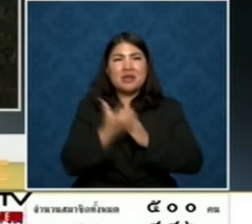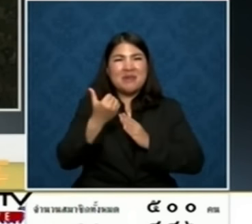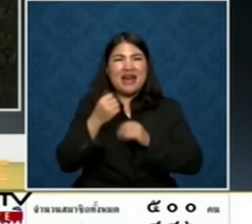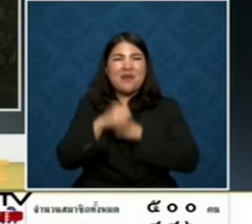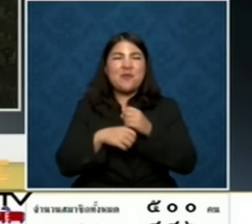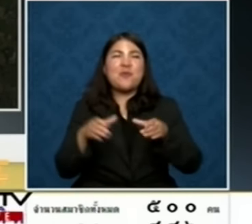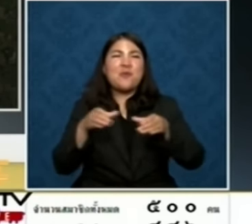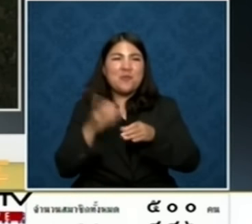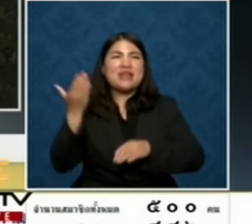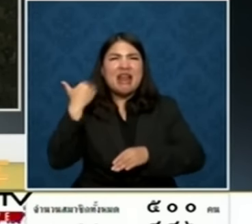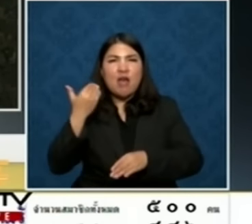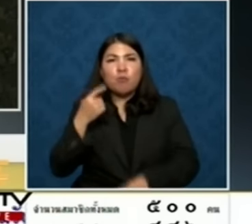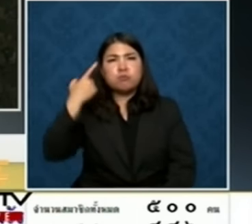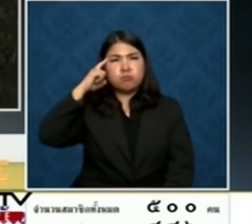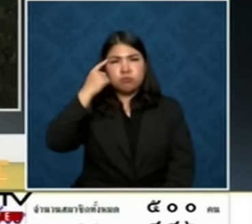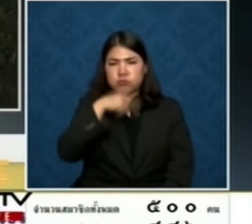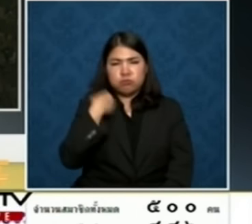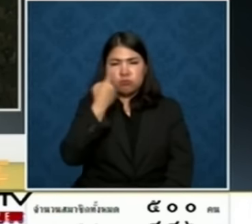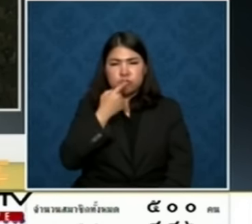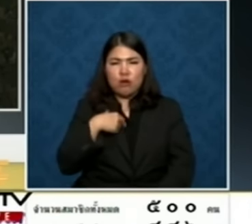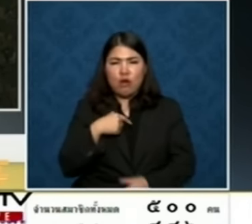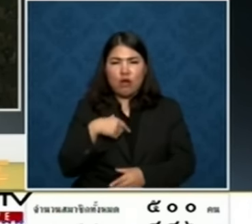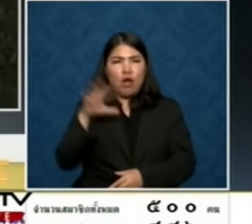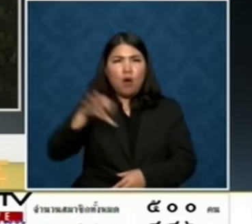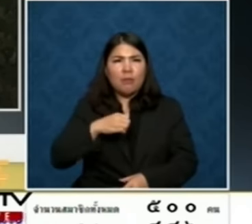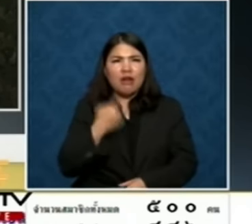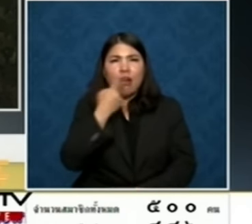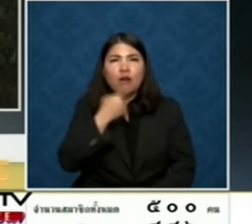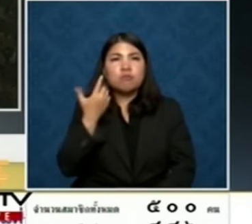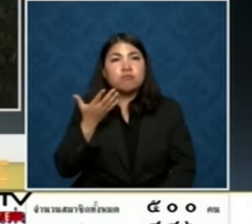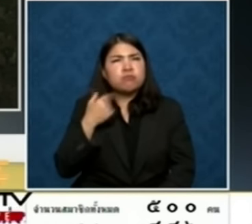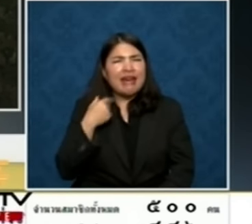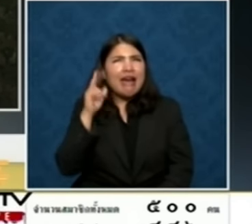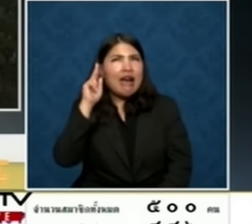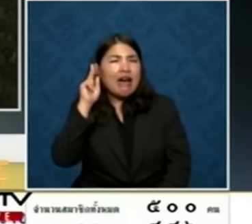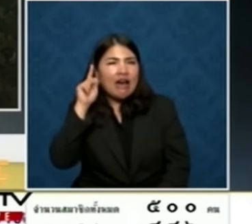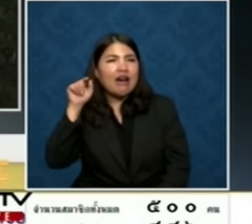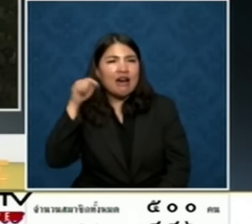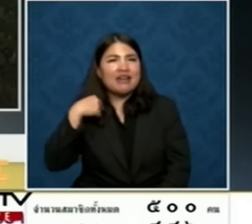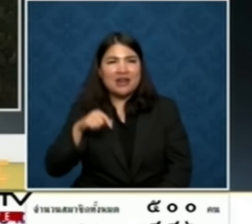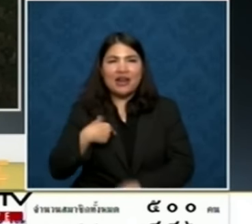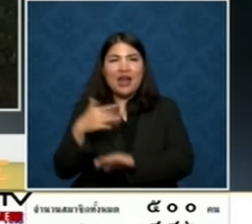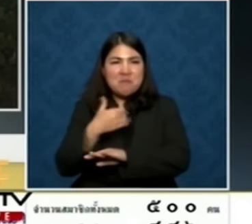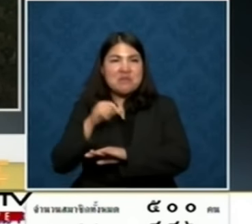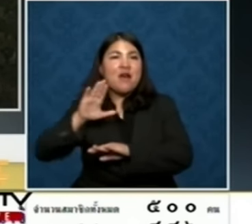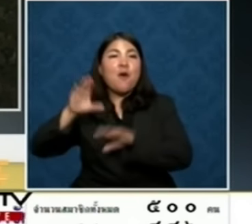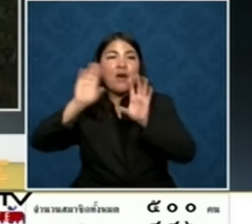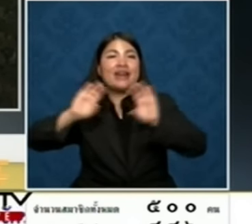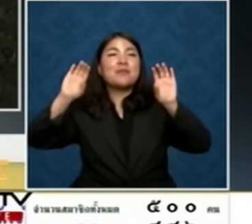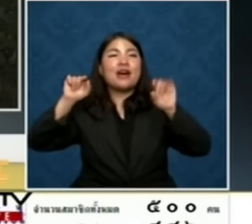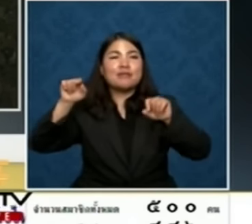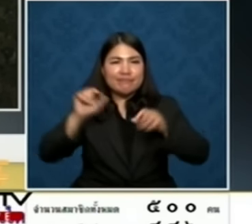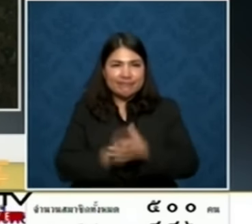ทางการทหารสามารถศึกษาจากโมเดลของจีนว่าทลายเครือข่ายเหล่านี้ได้อย่างไรเจรจากับรัฐบาลทหารพม่าอย่างไรเพื่อจัดการ